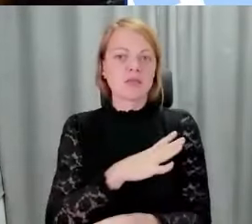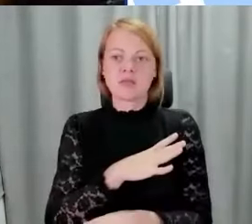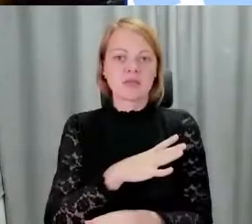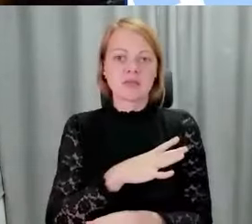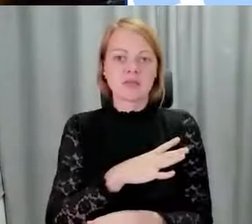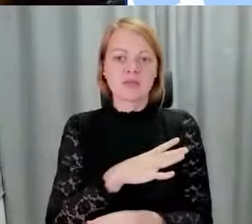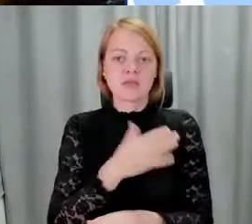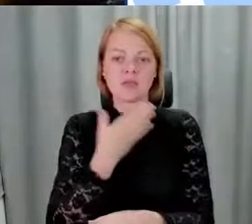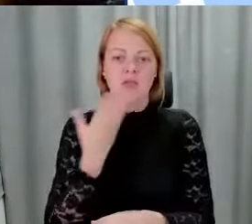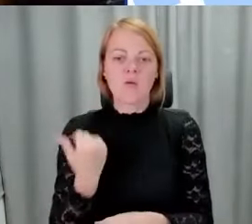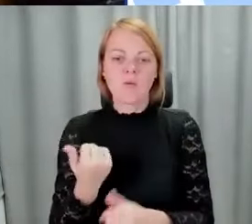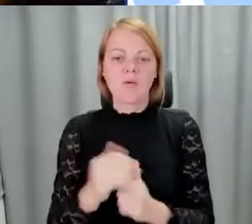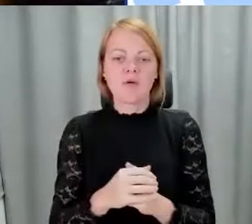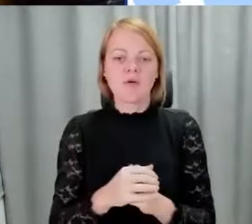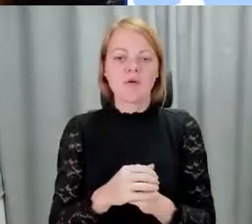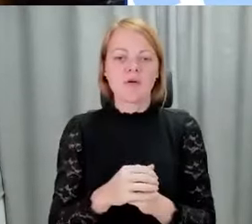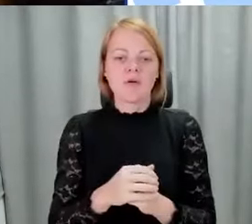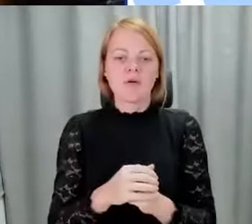Labi, es...